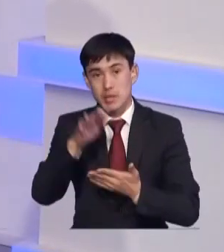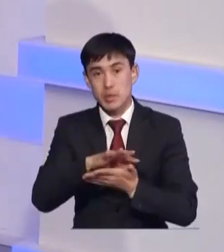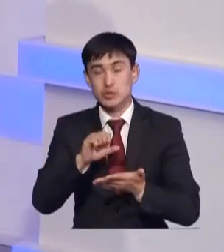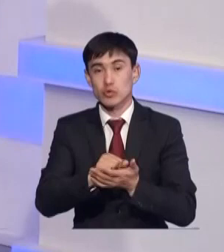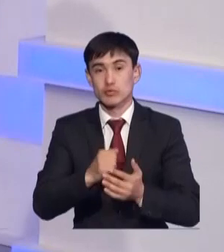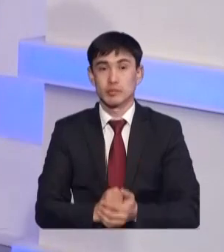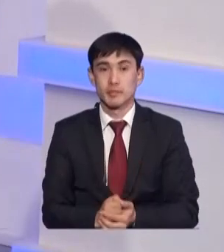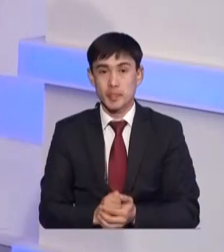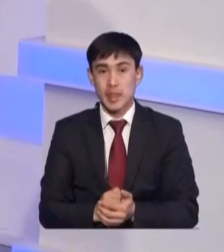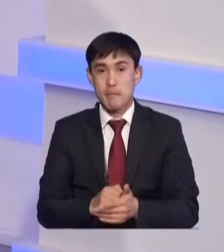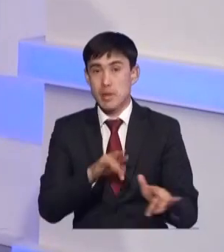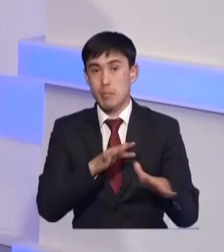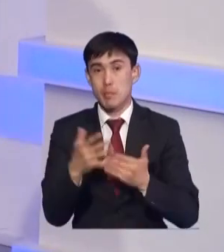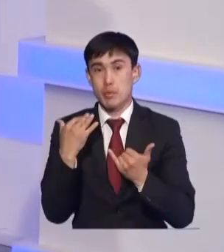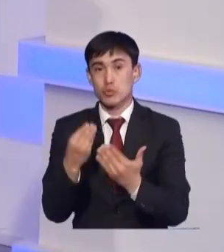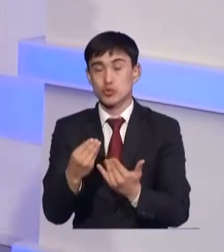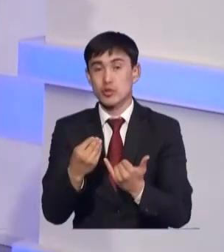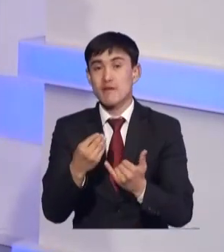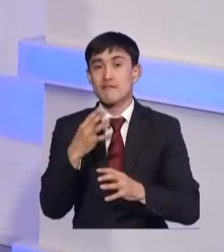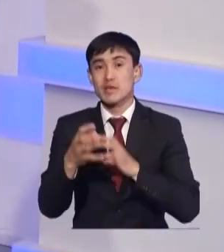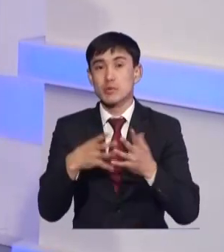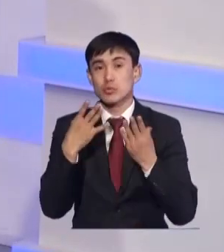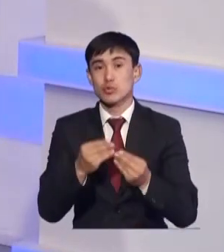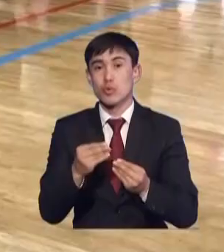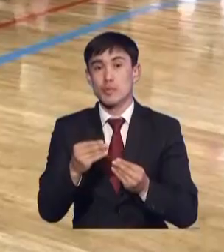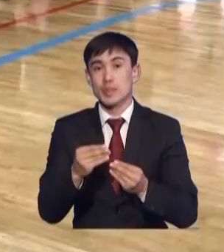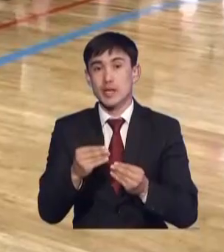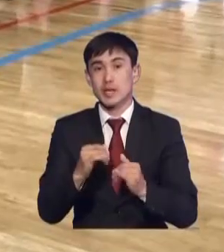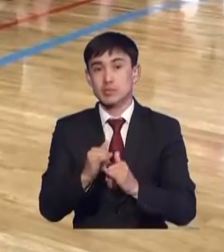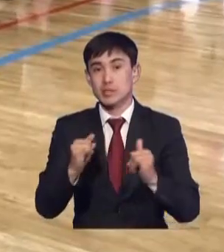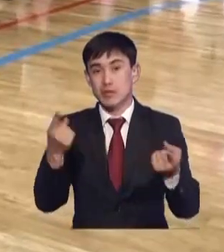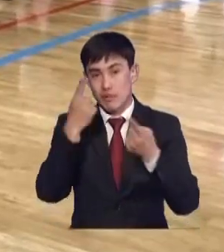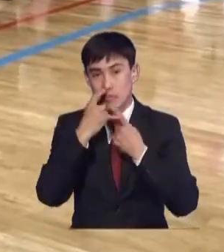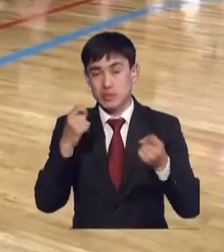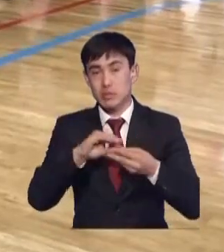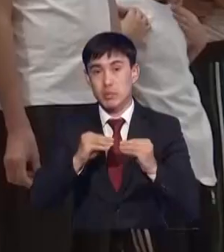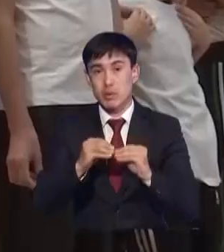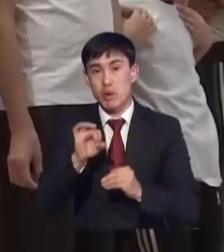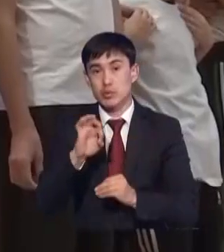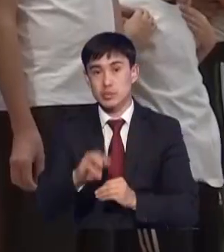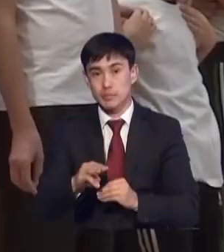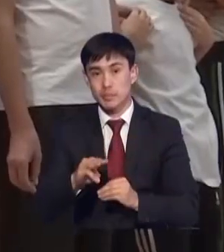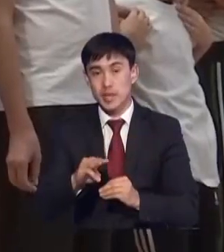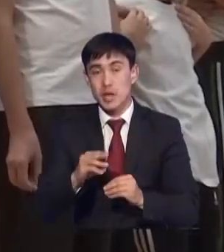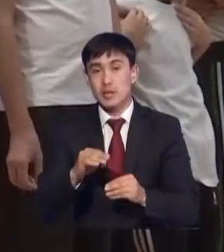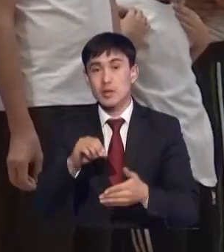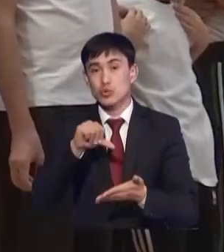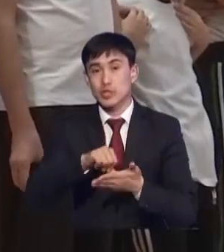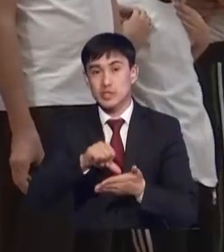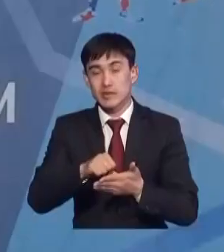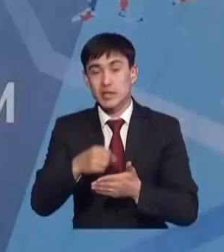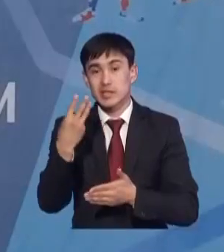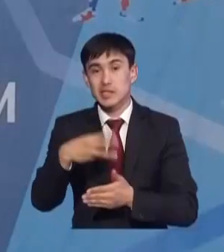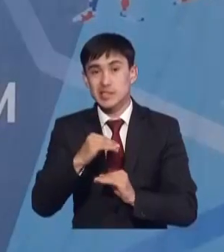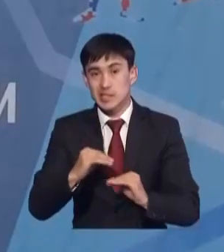ментальными расстройствами мероприятие приуроченное ко всемирному дню распространения информации о проблеме аутизма в нём приняли участие